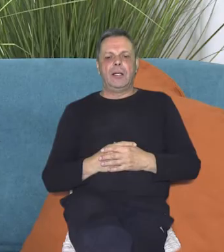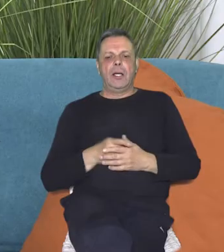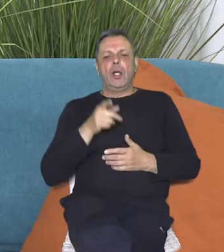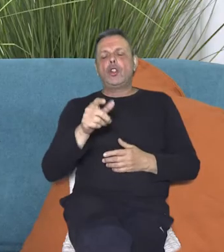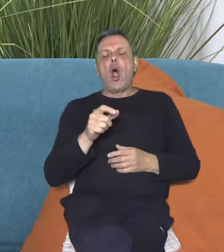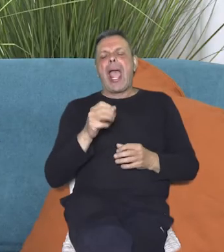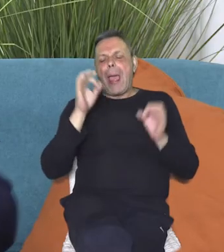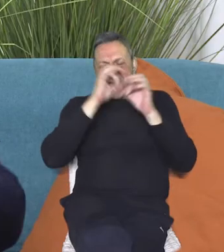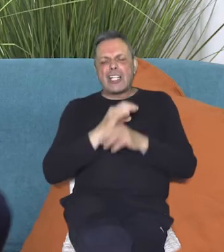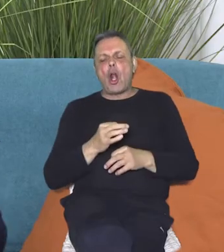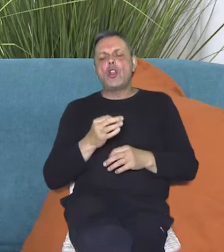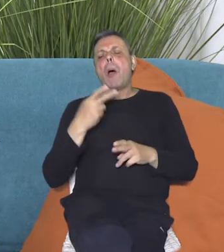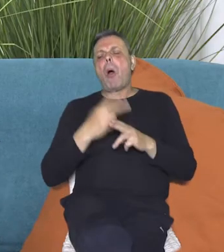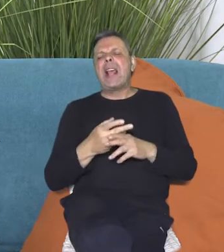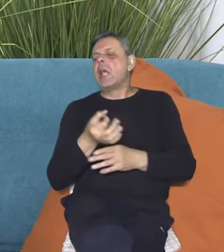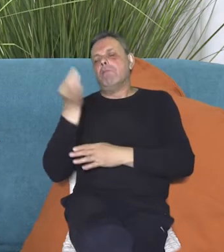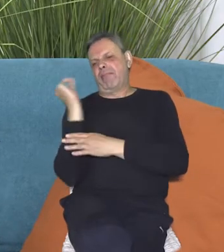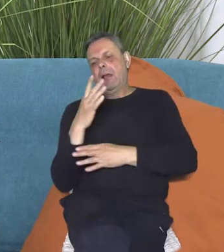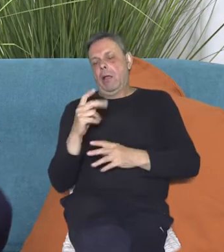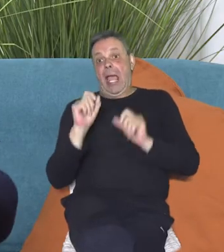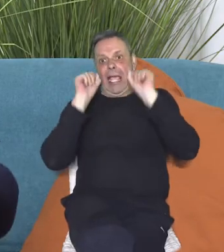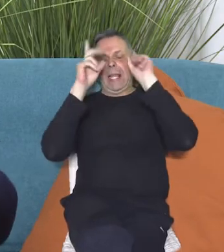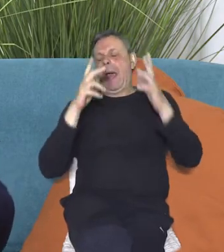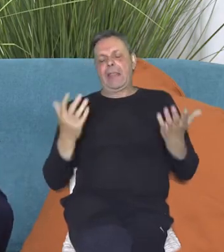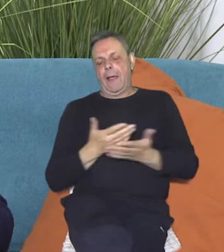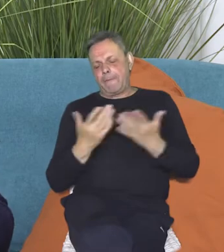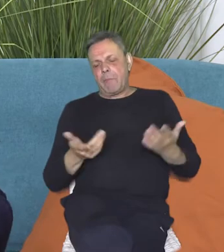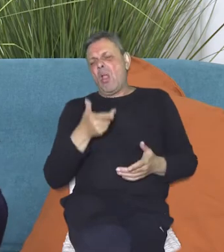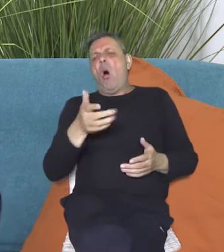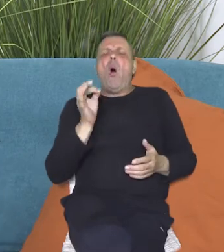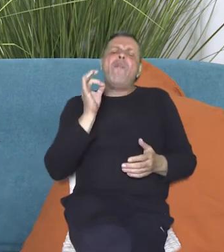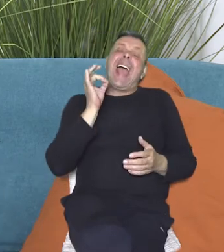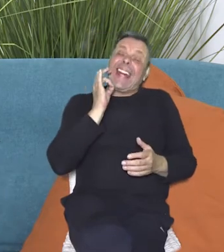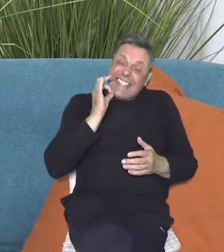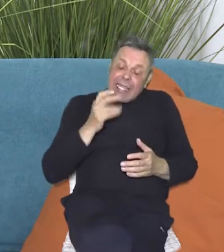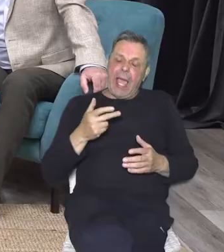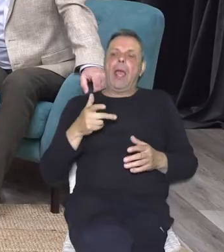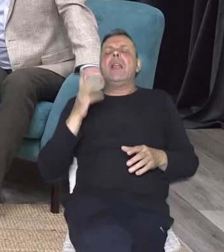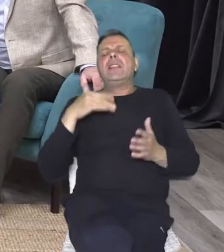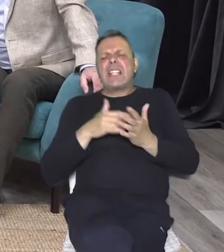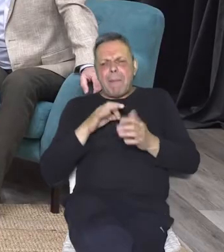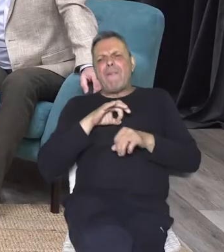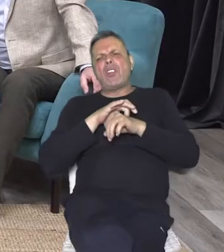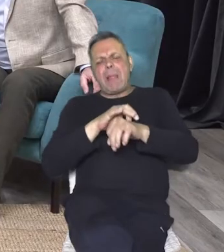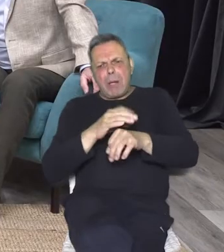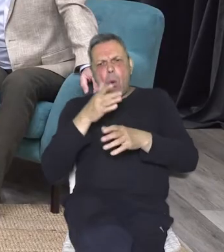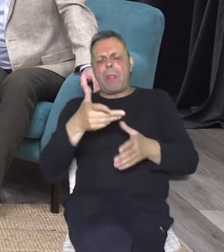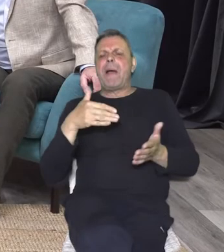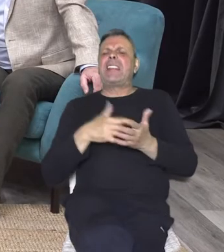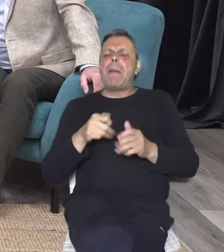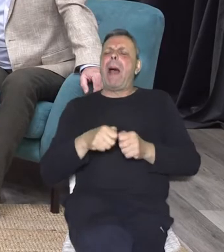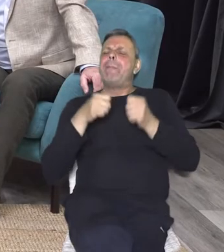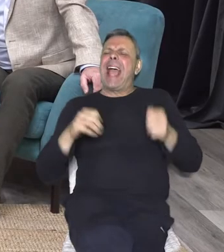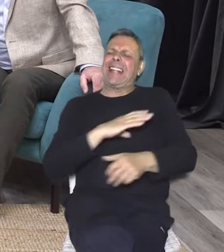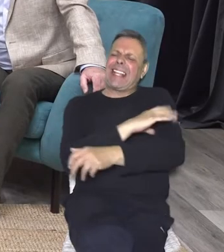Ipak nas iznenađuje. To je, nažalost, bolest koja naglo. Naravno da čovjek koji ima te čimbenike rizika koje smo spomenuli, treba voditi brigu o njima, treba